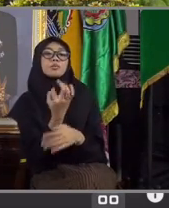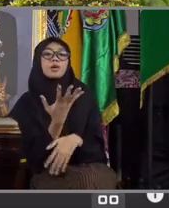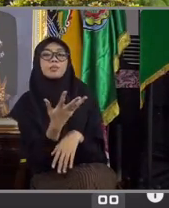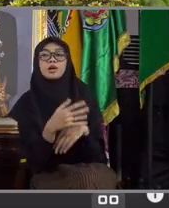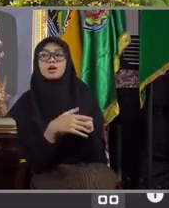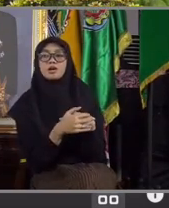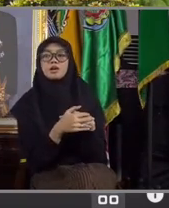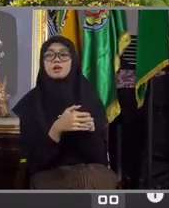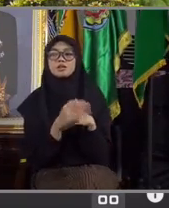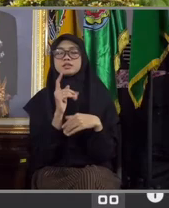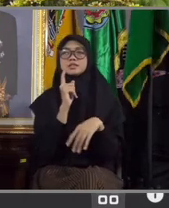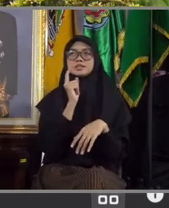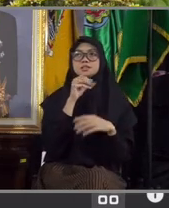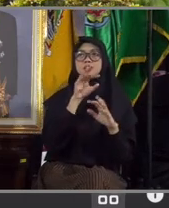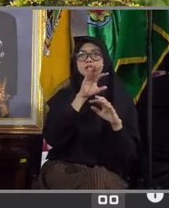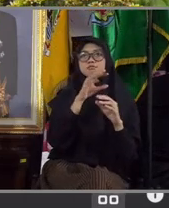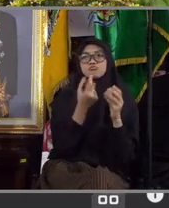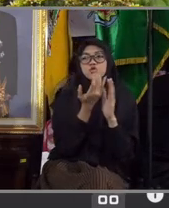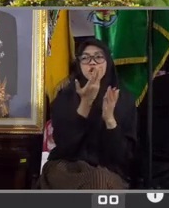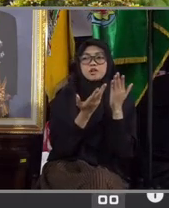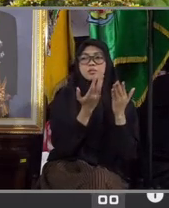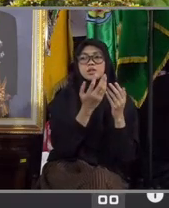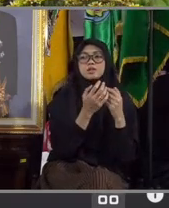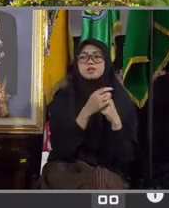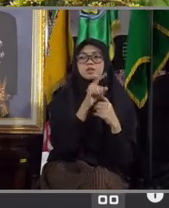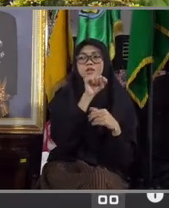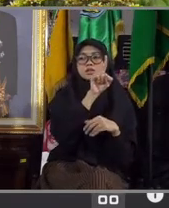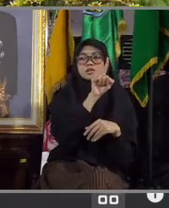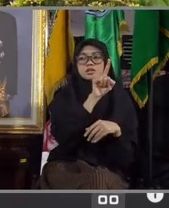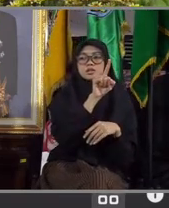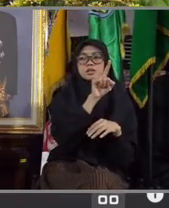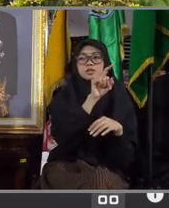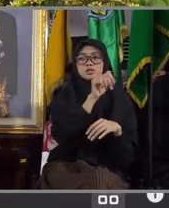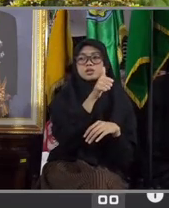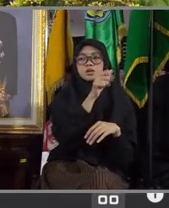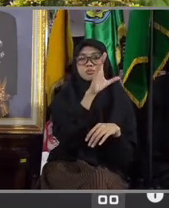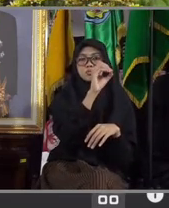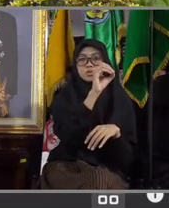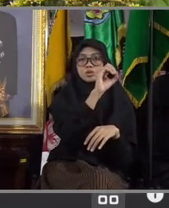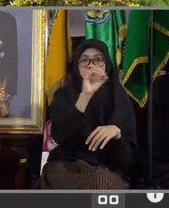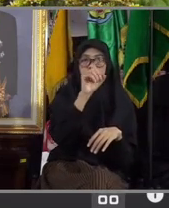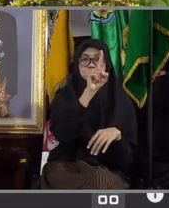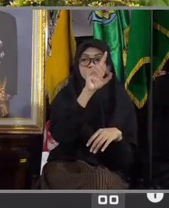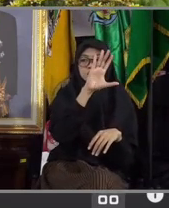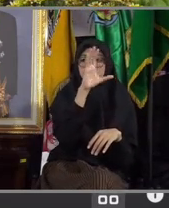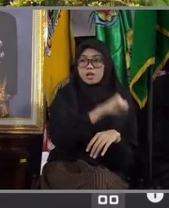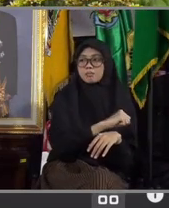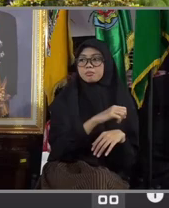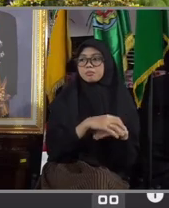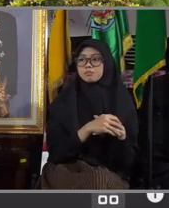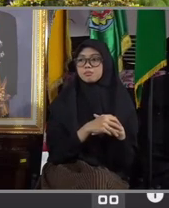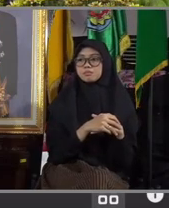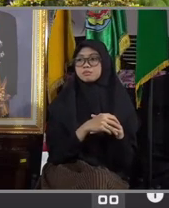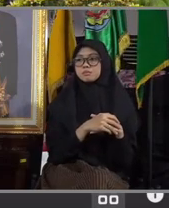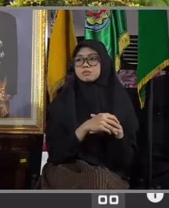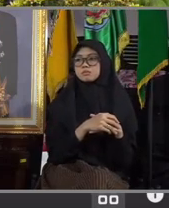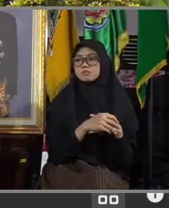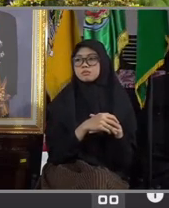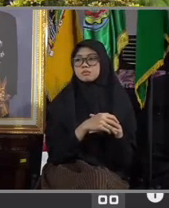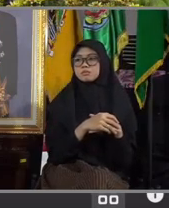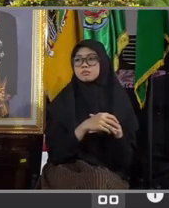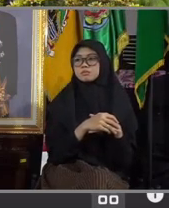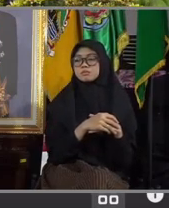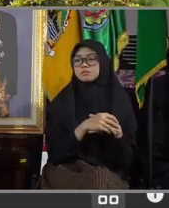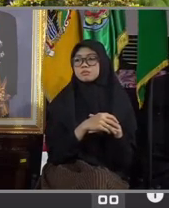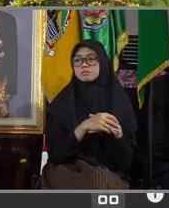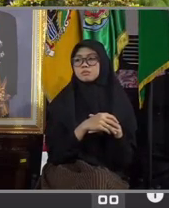Kalau perputaran rupiah kurang lebihnya hampir 160.000 per malam. Hah? Per warung